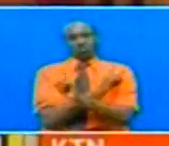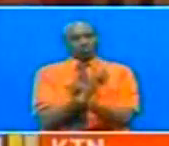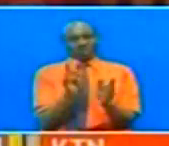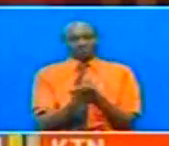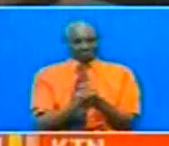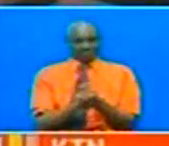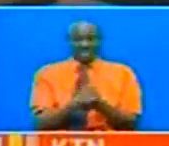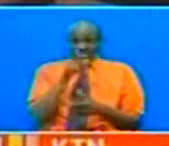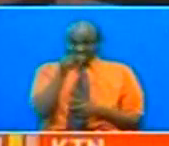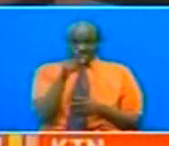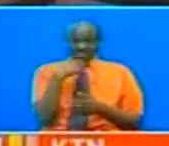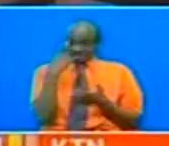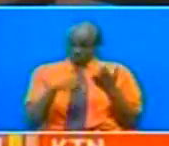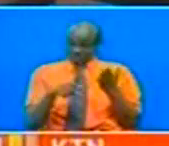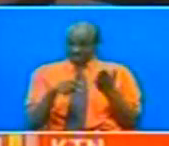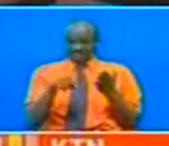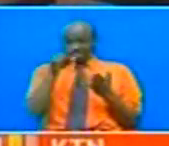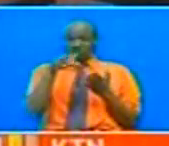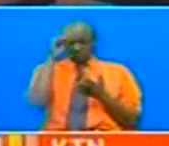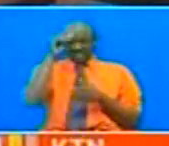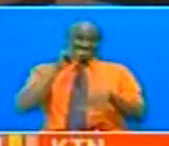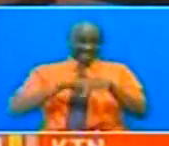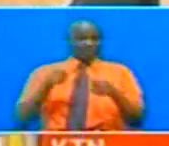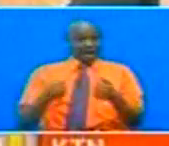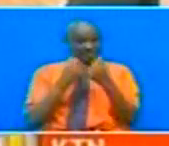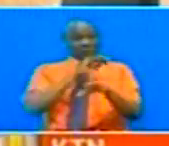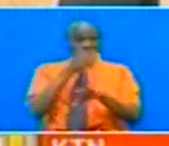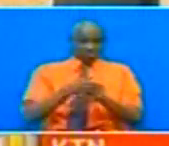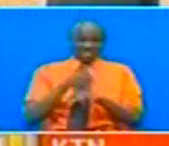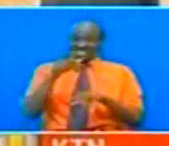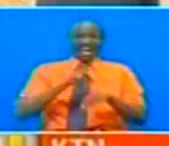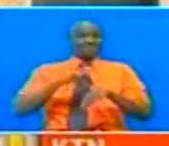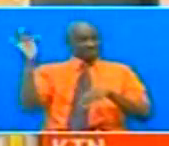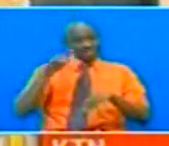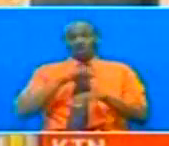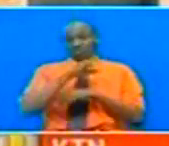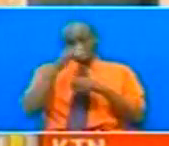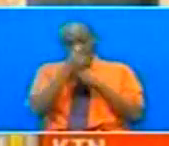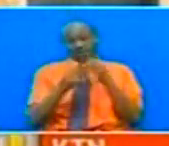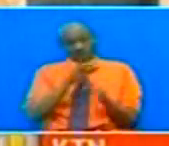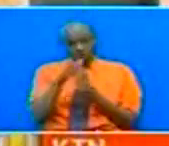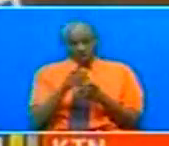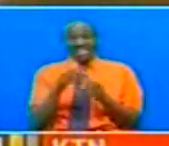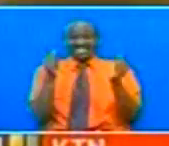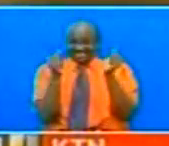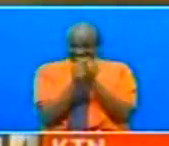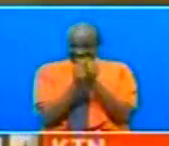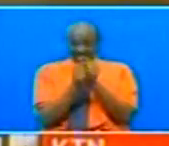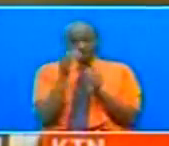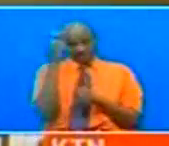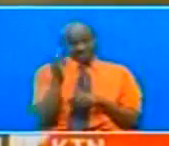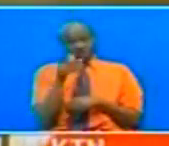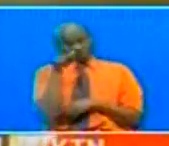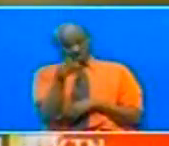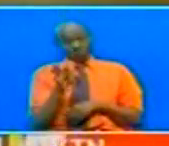Idara hiyo inasema kuwa swala la wanafunzi kupata mimba bila mpango huathiri taifa lote kwa kuwa 10 kati ya wajawazito